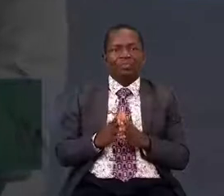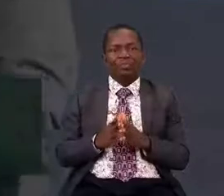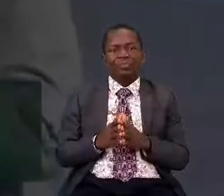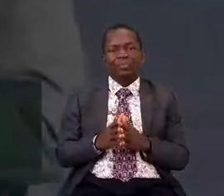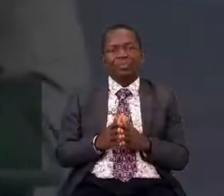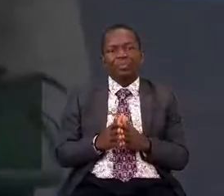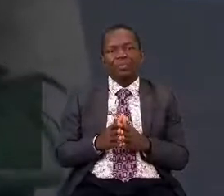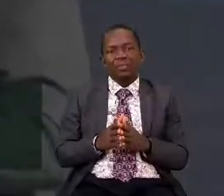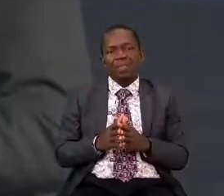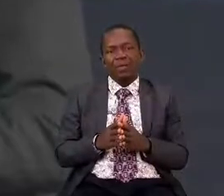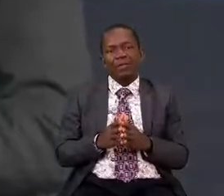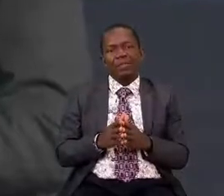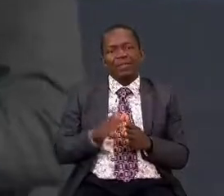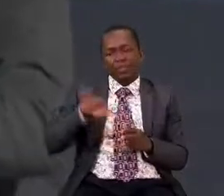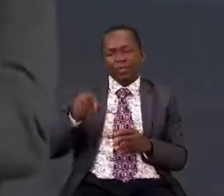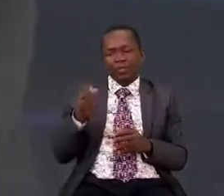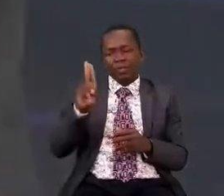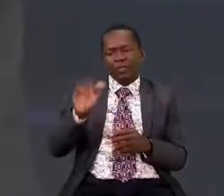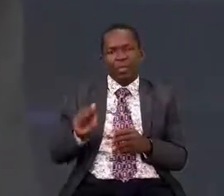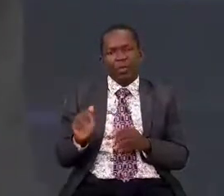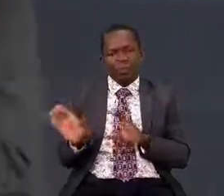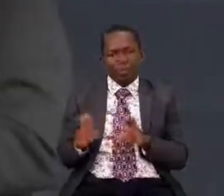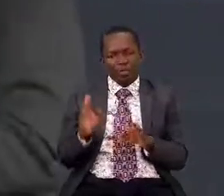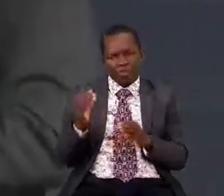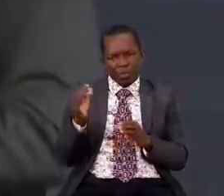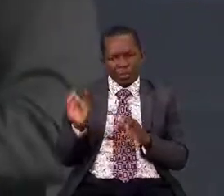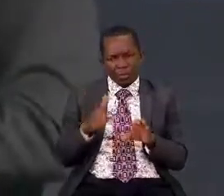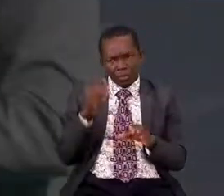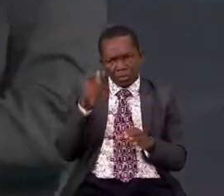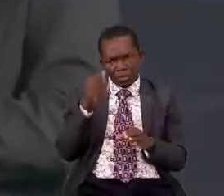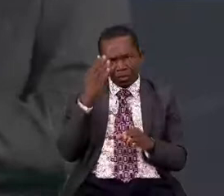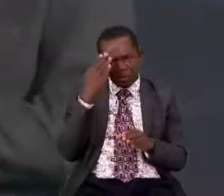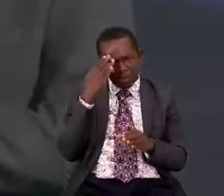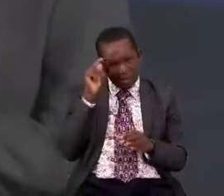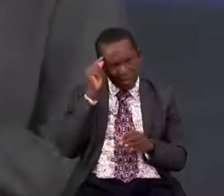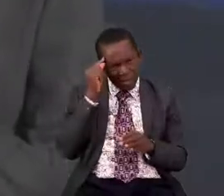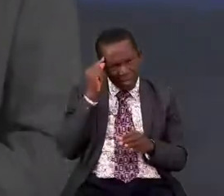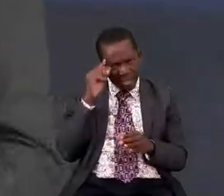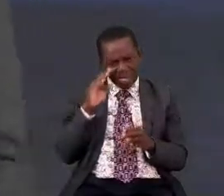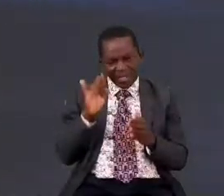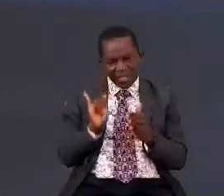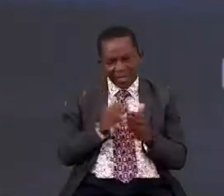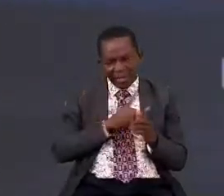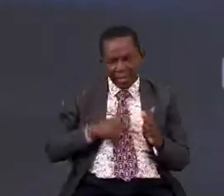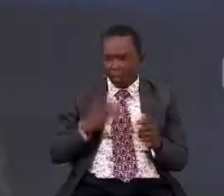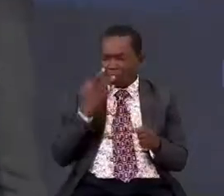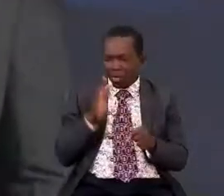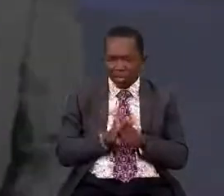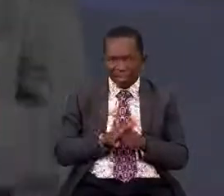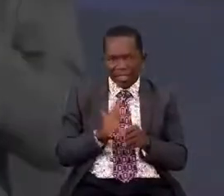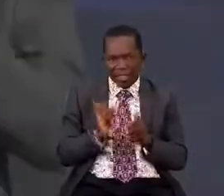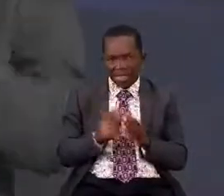dit que tout lieu que foulera la plante de votre pied, je vous le donne. Josué a